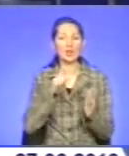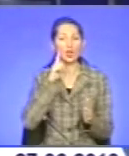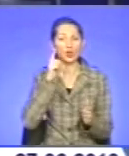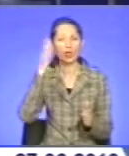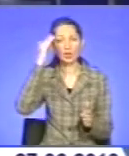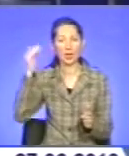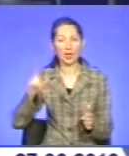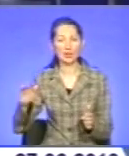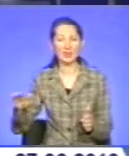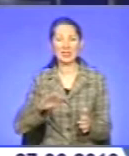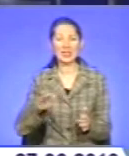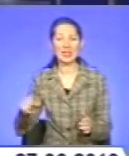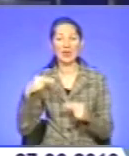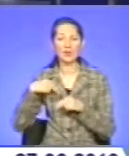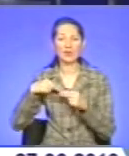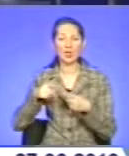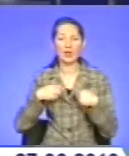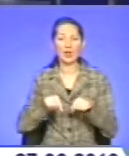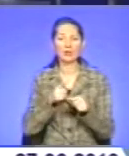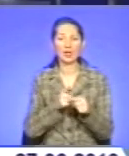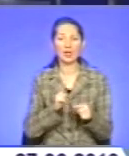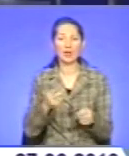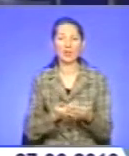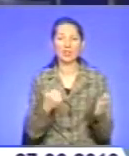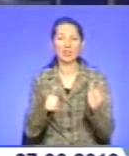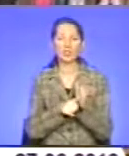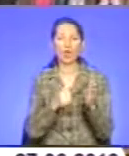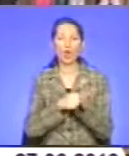працівників галузі, яким від 6 до 16 років.